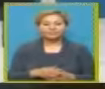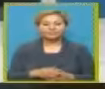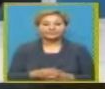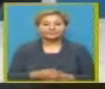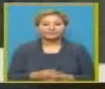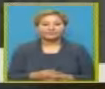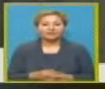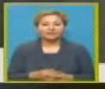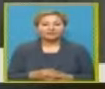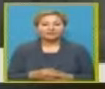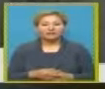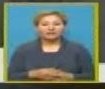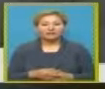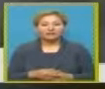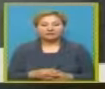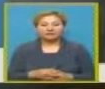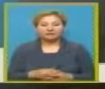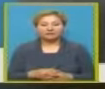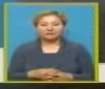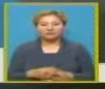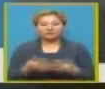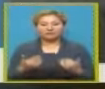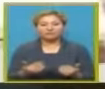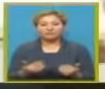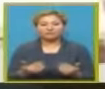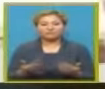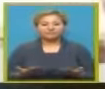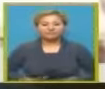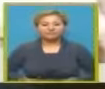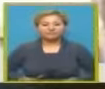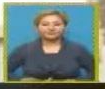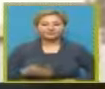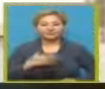қарт майдангер. Ізінен ергендерді дәйім құшағын жайып, дәмін ұсынатын